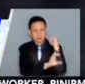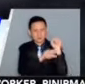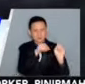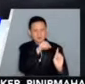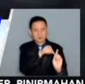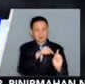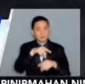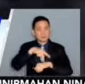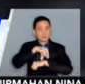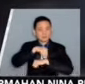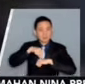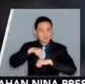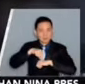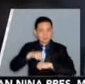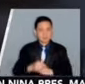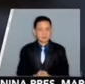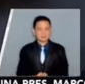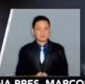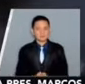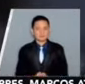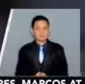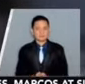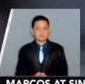the national investigation